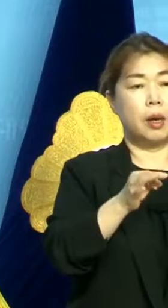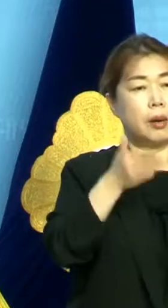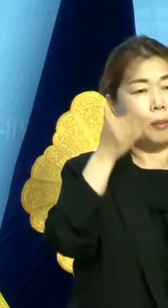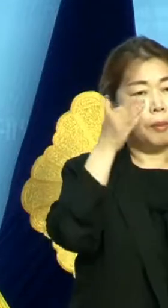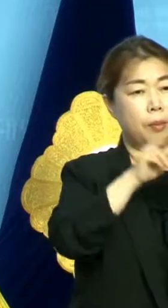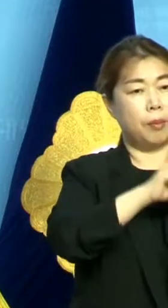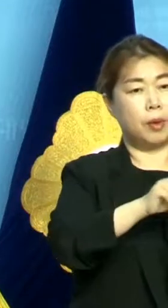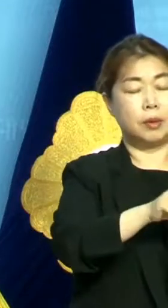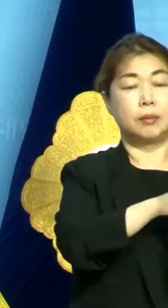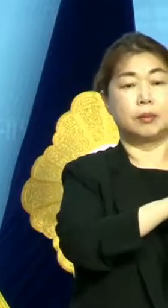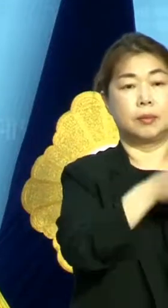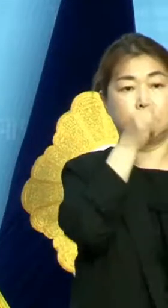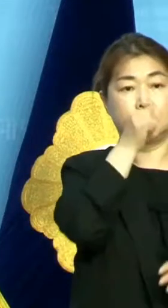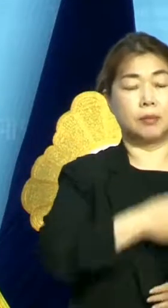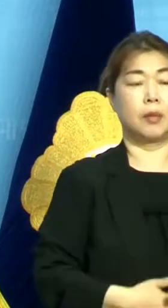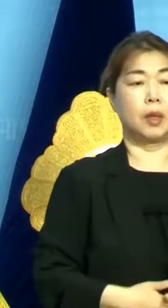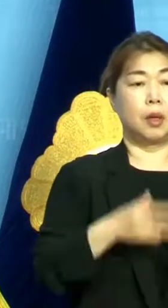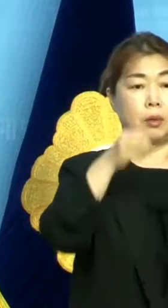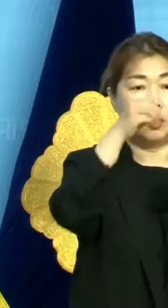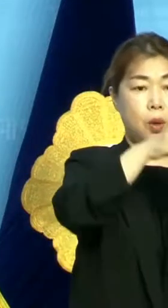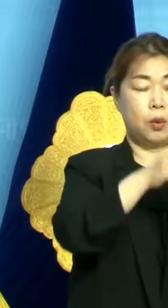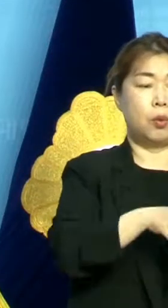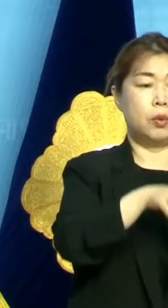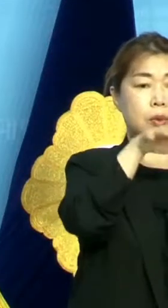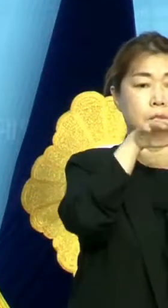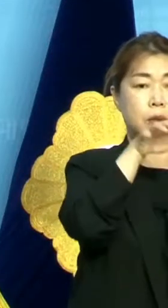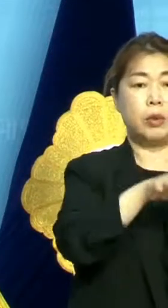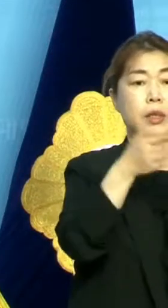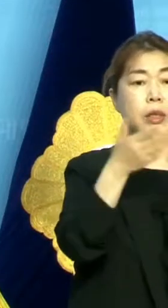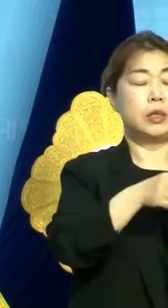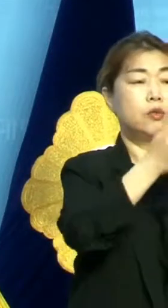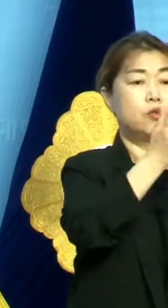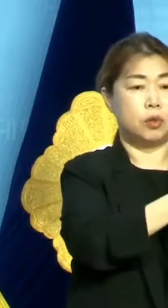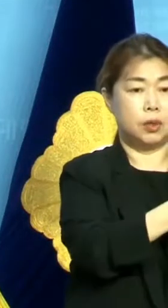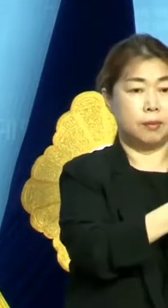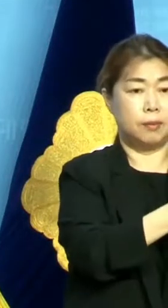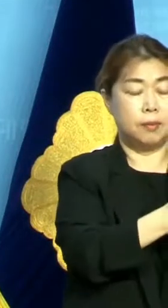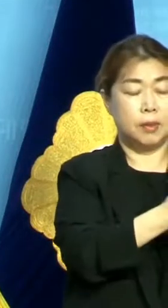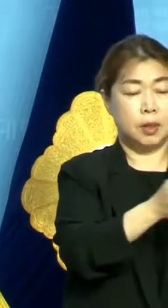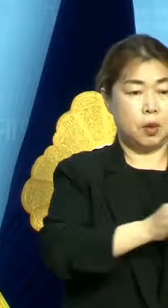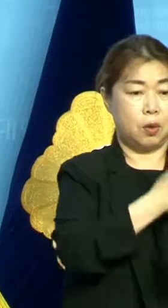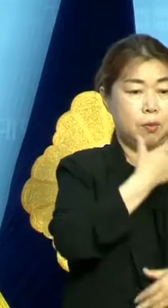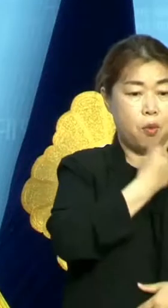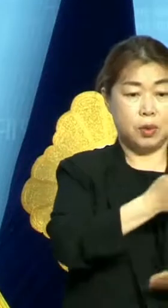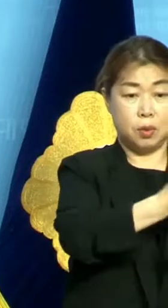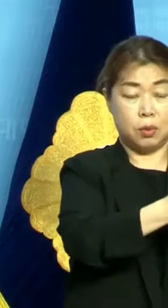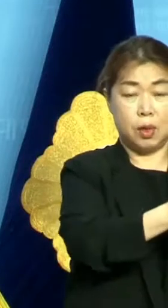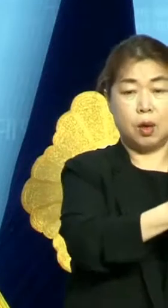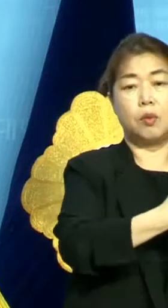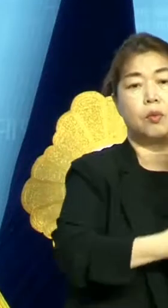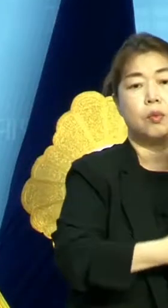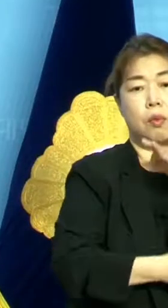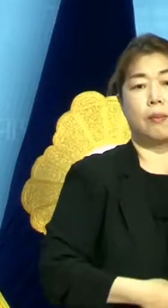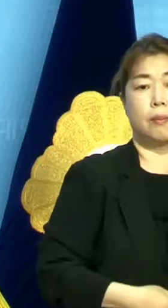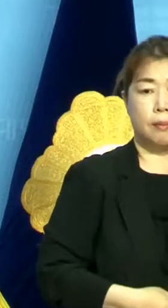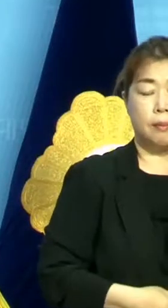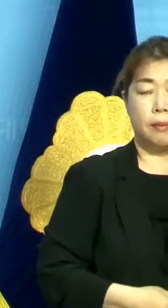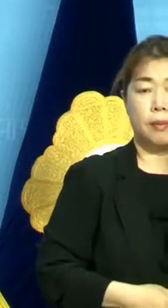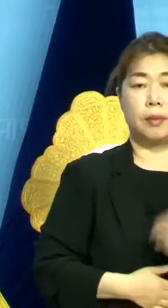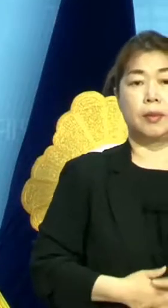있습니다 이처럼 전통적인 일자리 중심의 경제 복지 정책은 효과를 기대할 수 없는 시대가